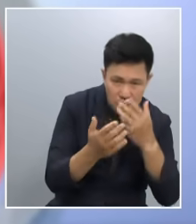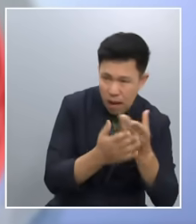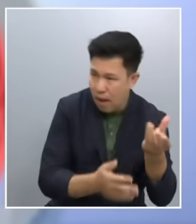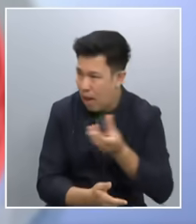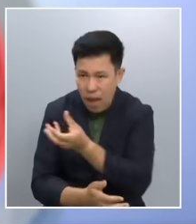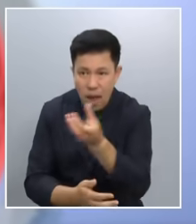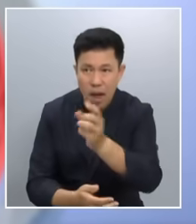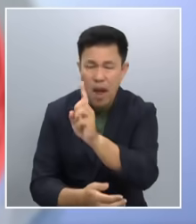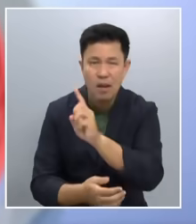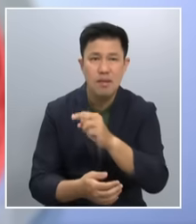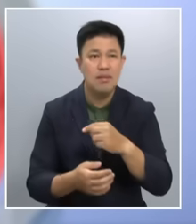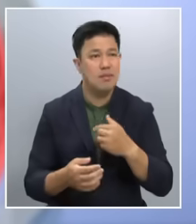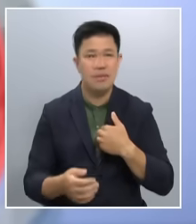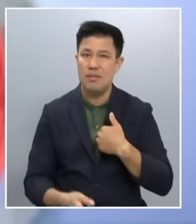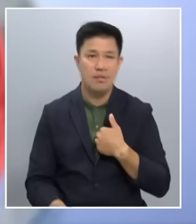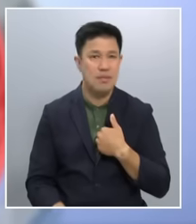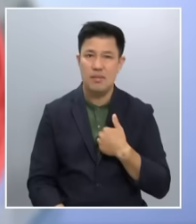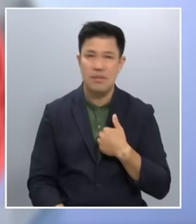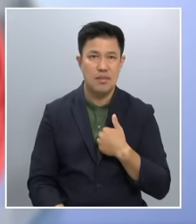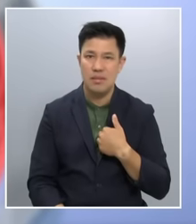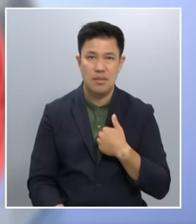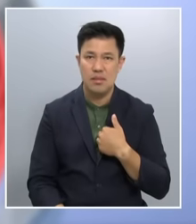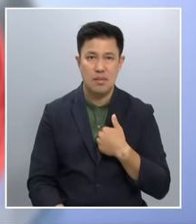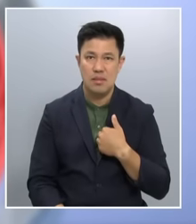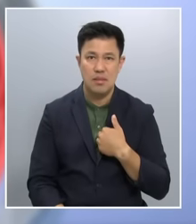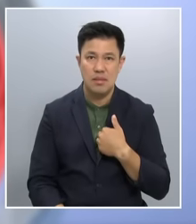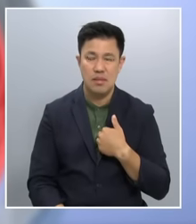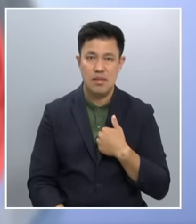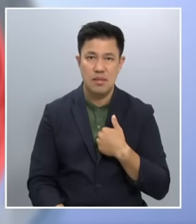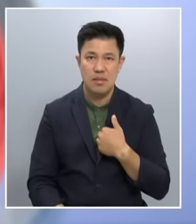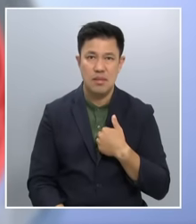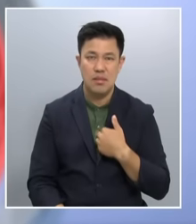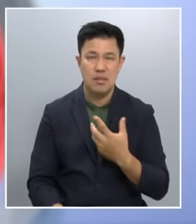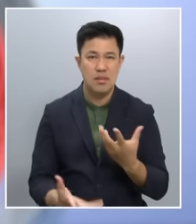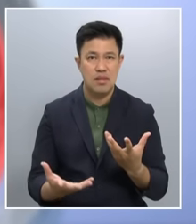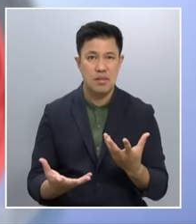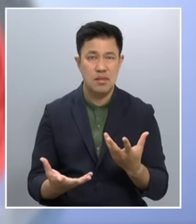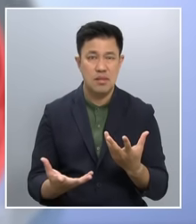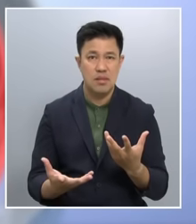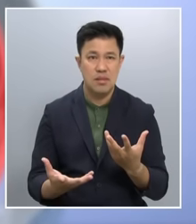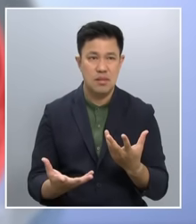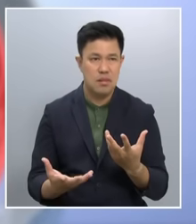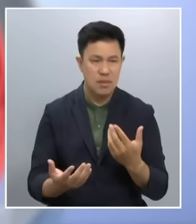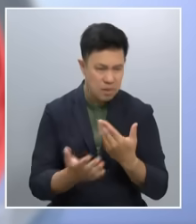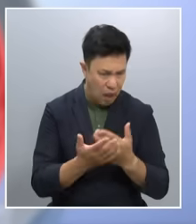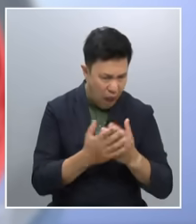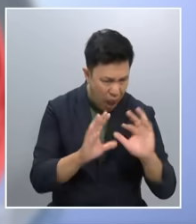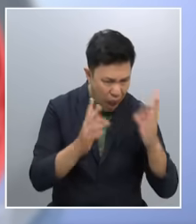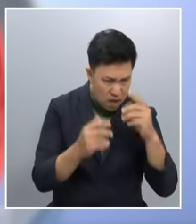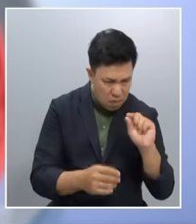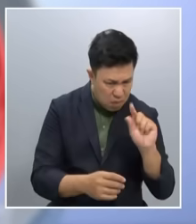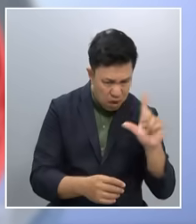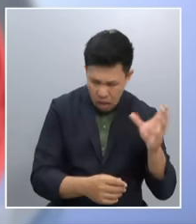บพี่ว่า คร ับ แม่งคือ ได้คร ับแล้วมันหายไปไหนแล้วก้อนนี้มันหายไปไหน